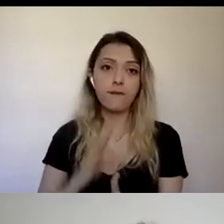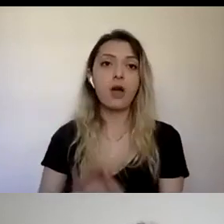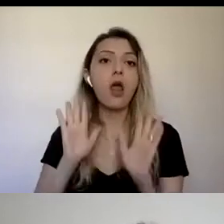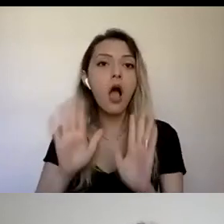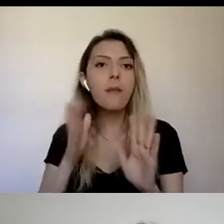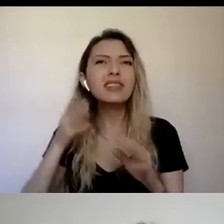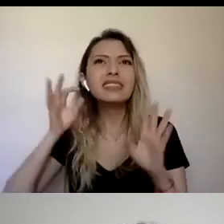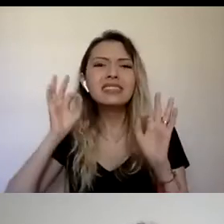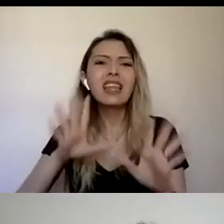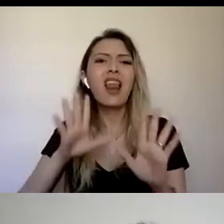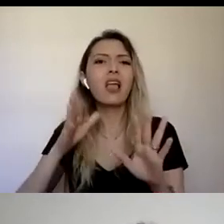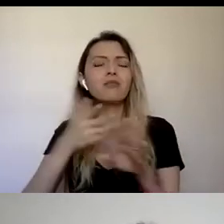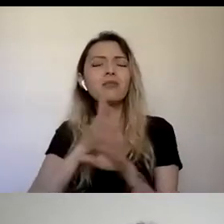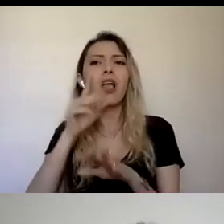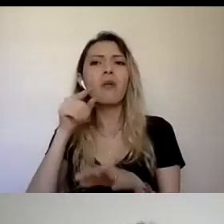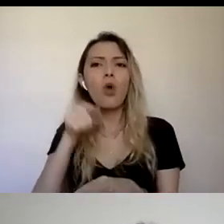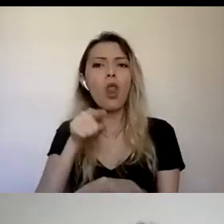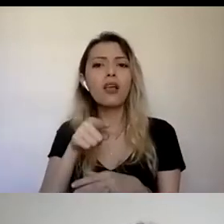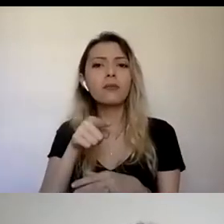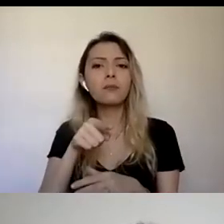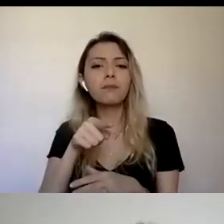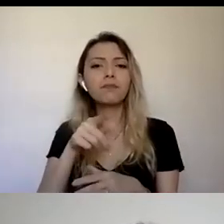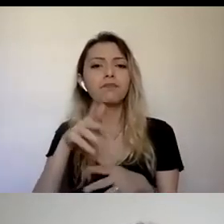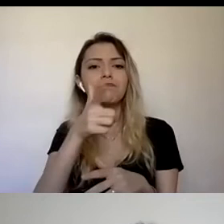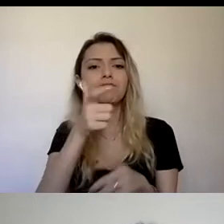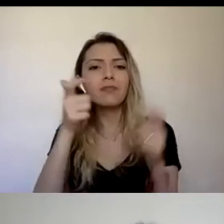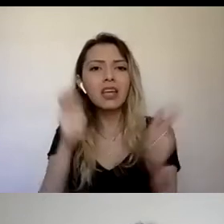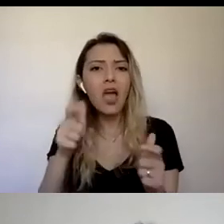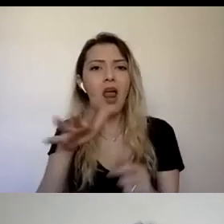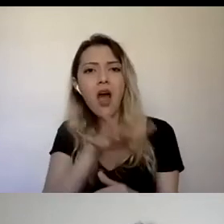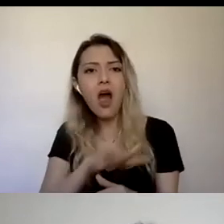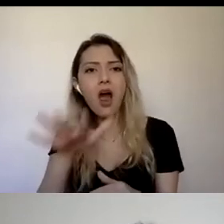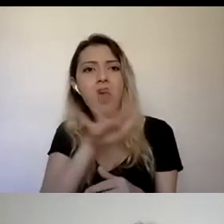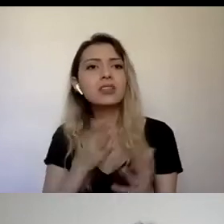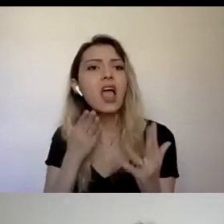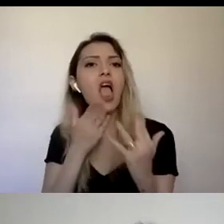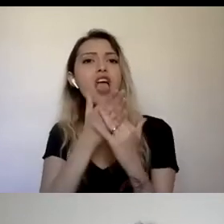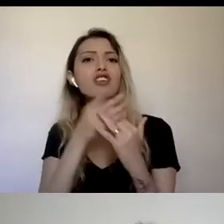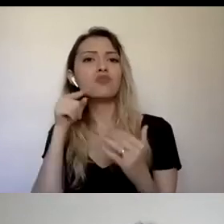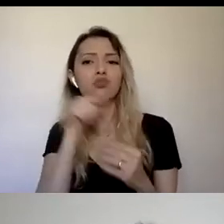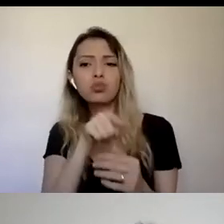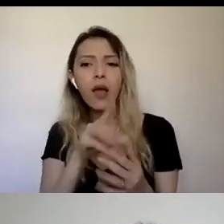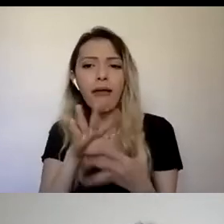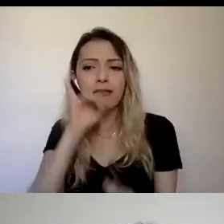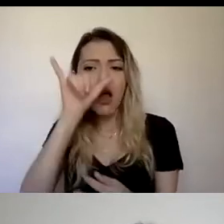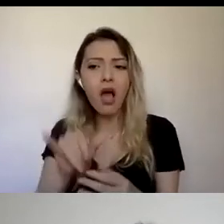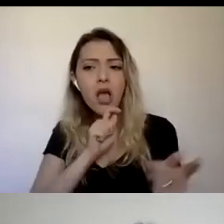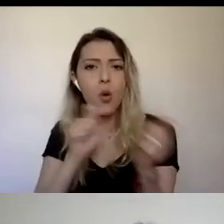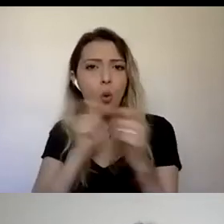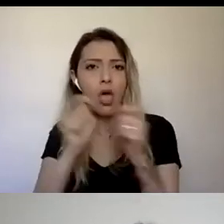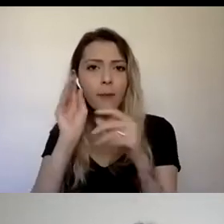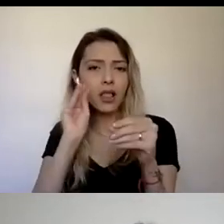erişim üzerinden baktığınızda eğer bunu insan hakları sözleşmesinde ya da